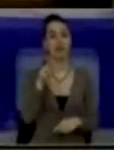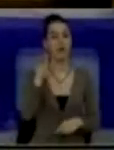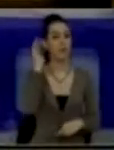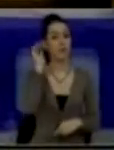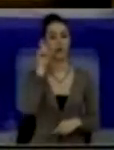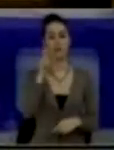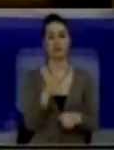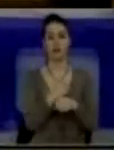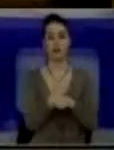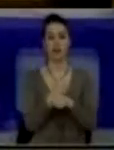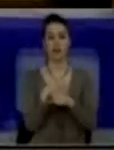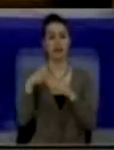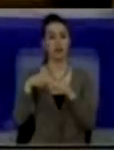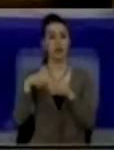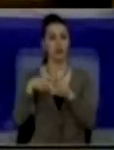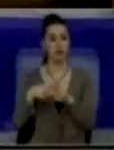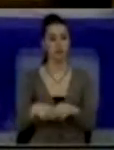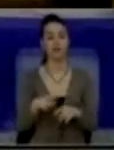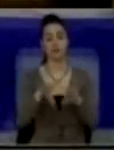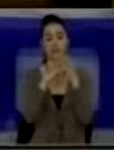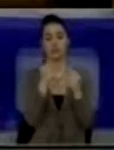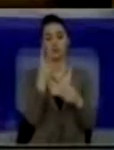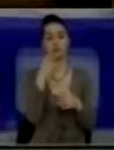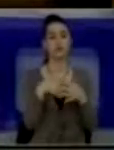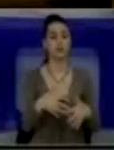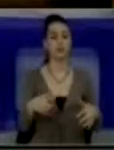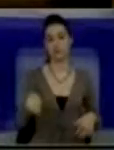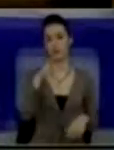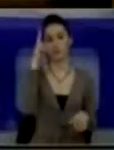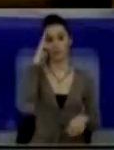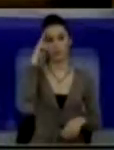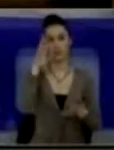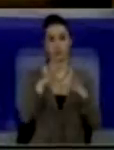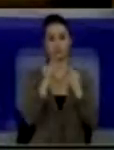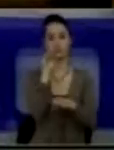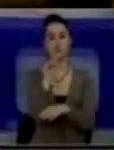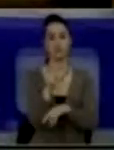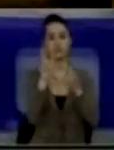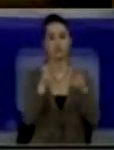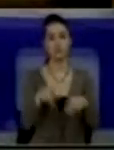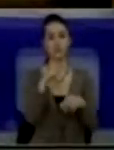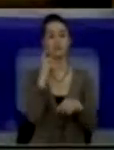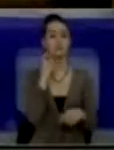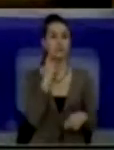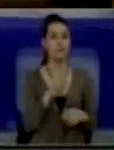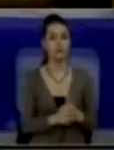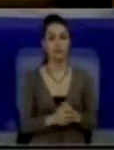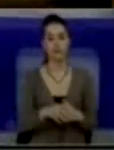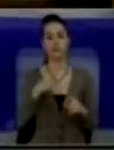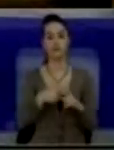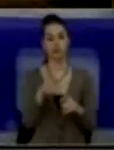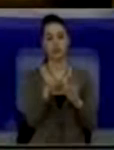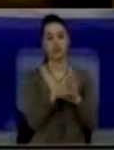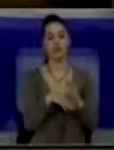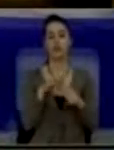Thaçi. Shuma e krimit prej 200 milion eurosh është e njohur dhe del nga raporti i BÇK-s. Shkeljet ligjore janë të